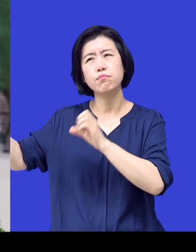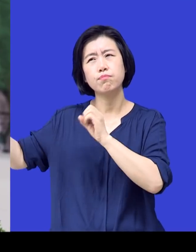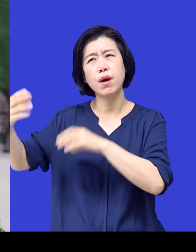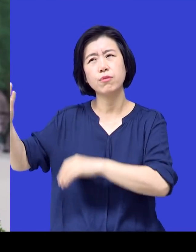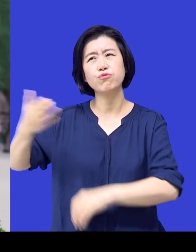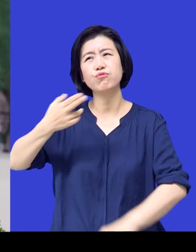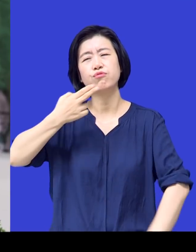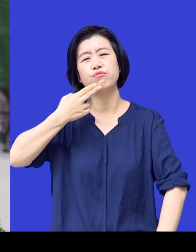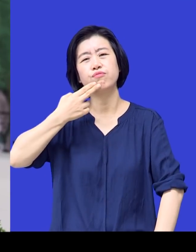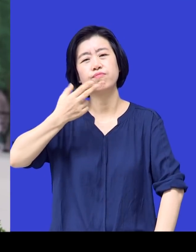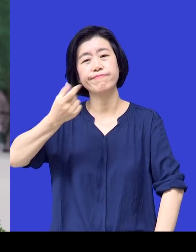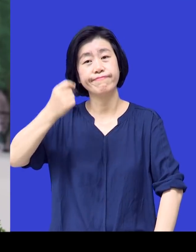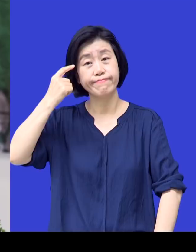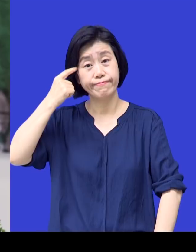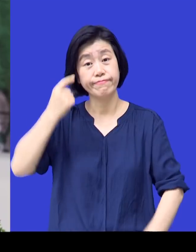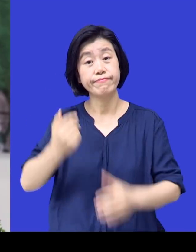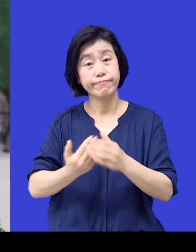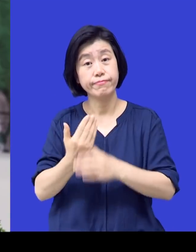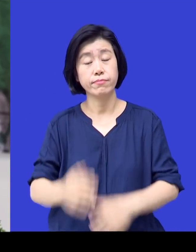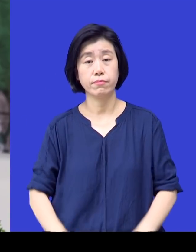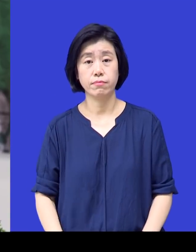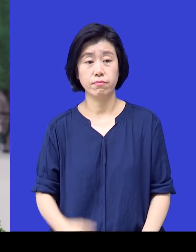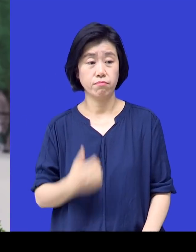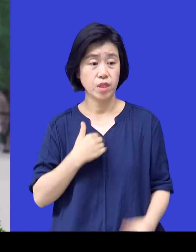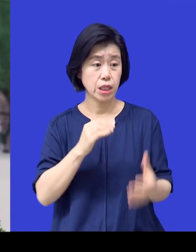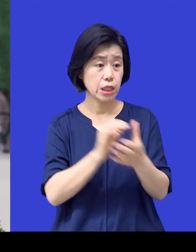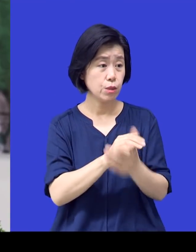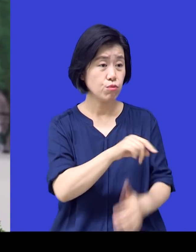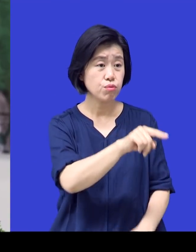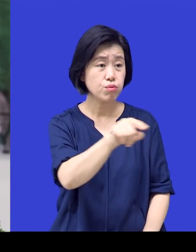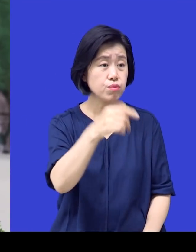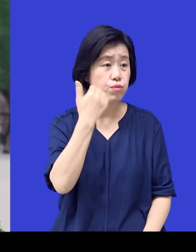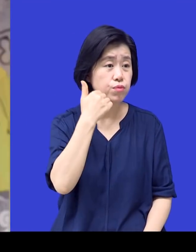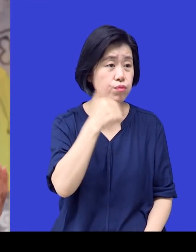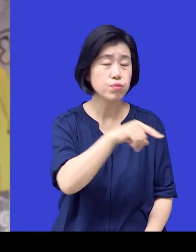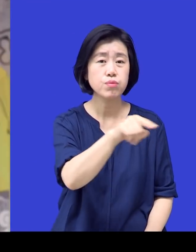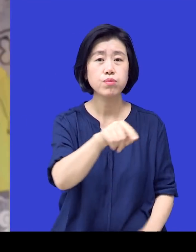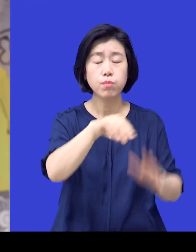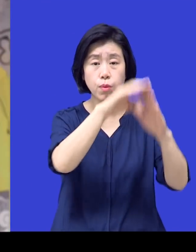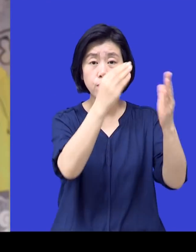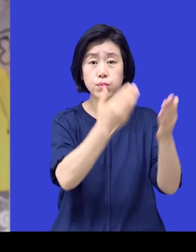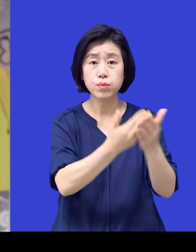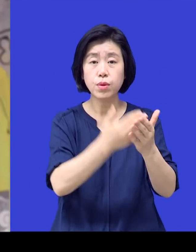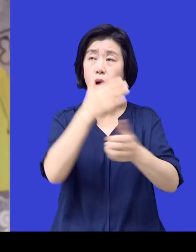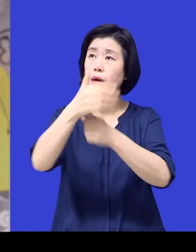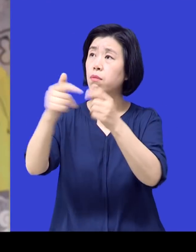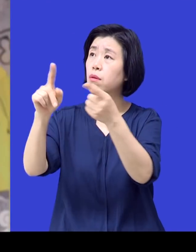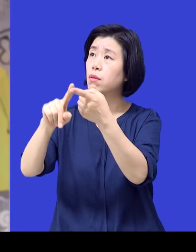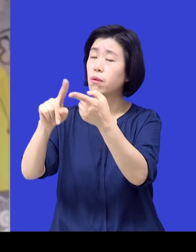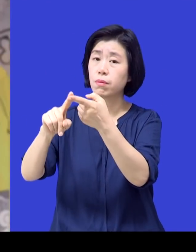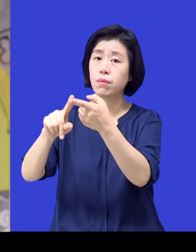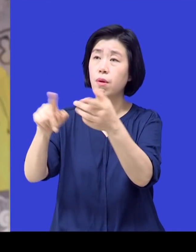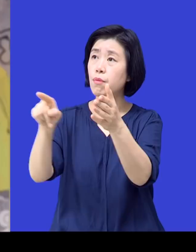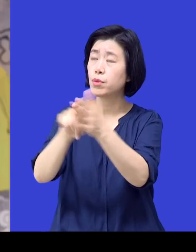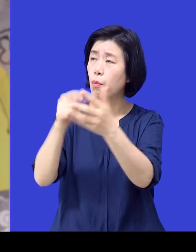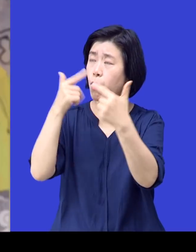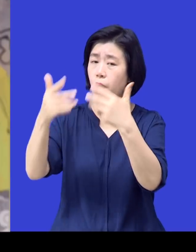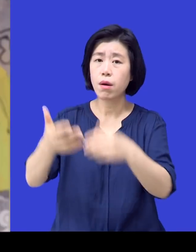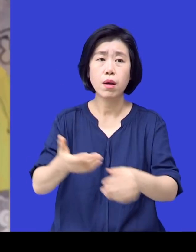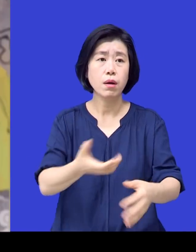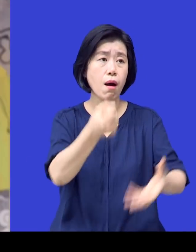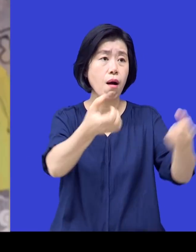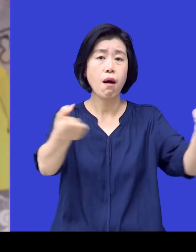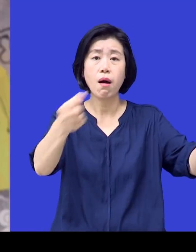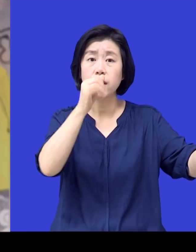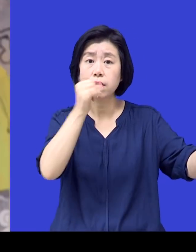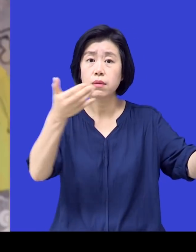주변에 있는 친구들, 사람들은 다 하나님을 새롭게 경험했다고 하는데 나는 그걸 갖지 않고 계속 내 안에 있는 죄를 보게